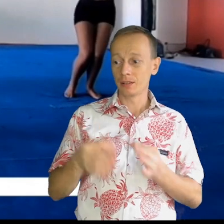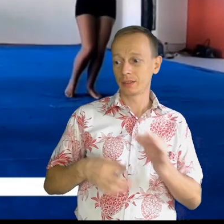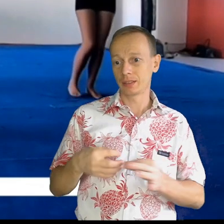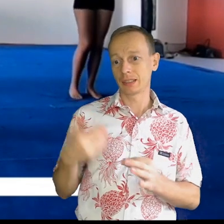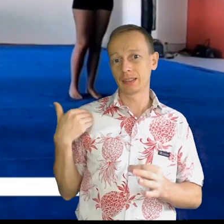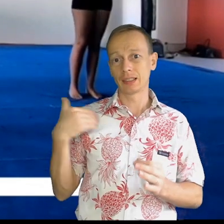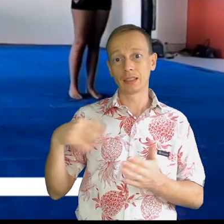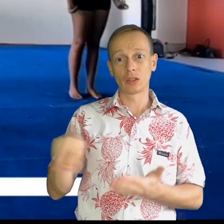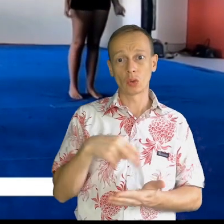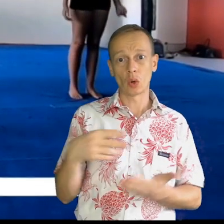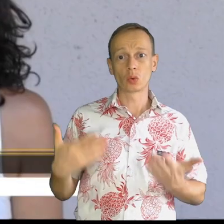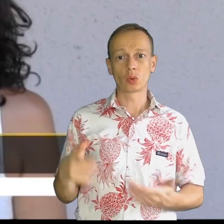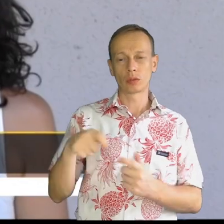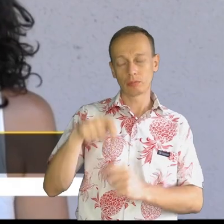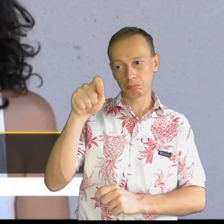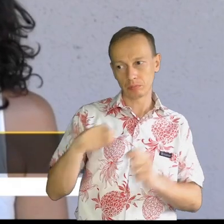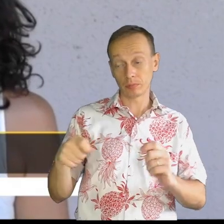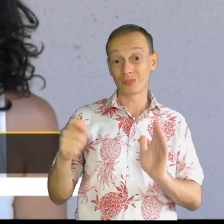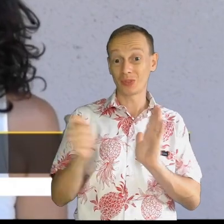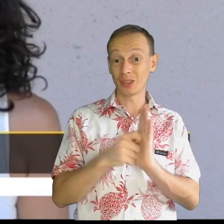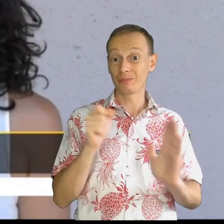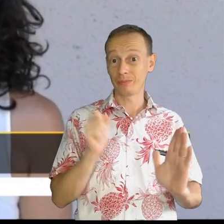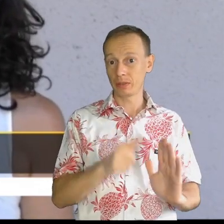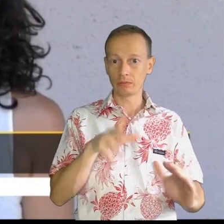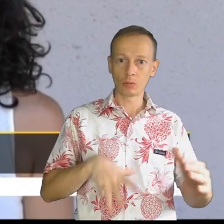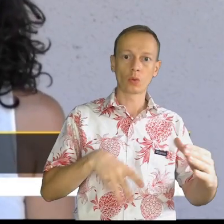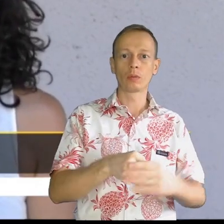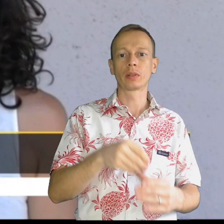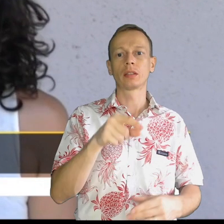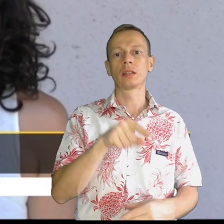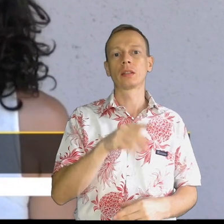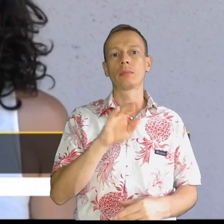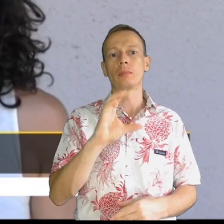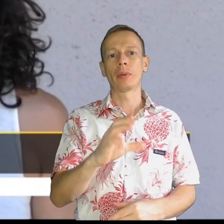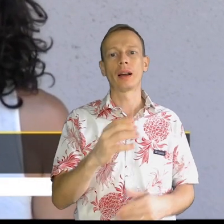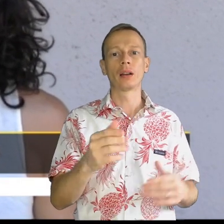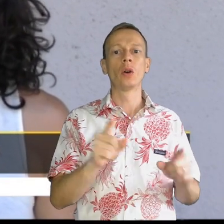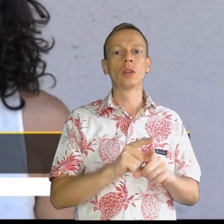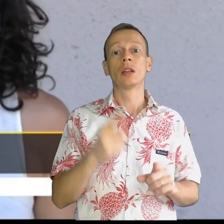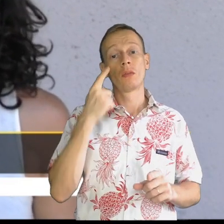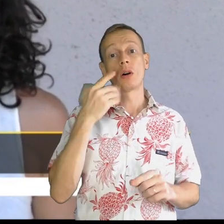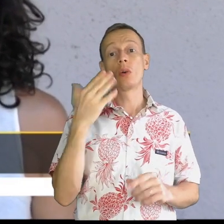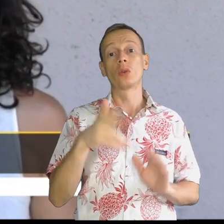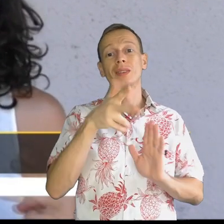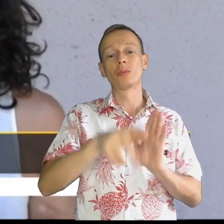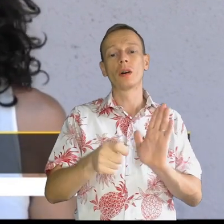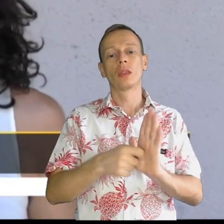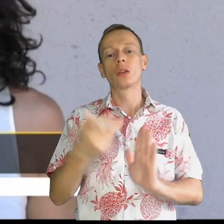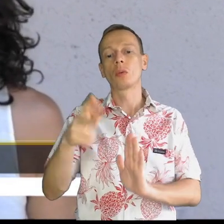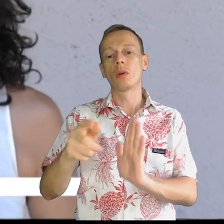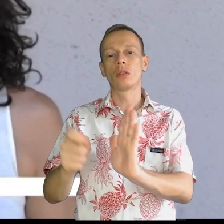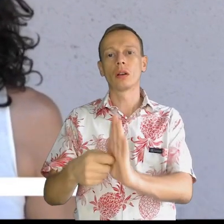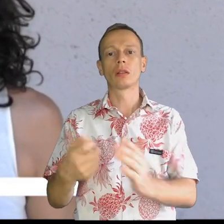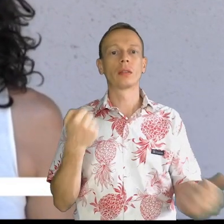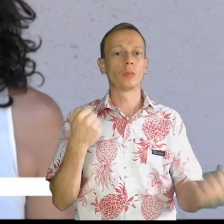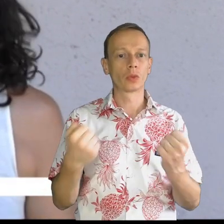de danse qui a été évalué aujourd'hui. Et donc cette note va compter à la fin de l'année pour le baccalauréat. Mais il y aura 2 autres notes